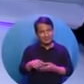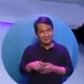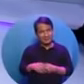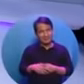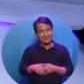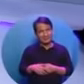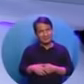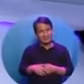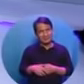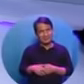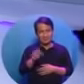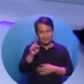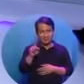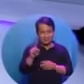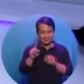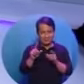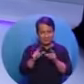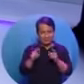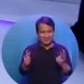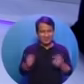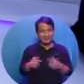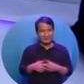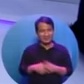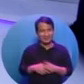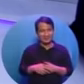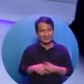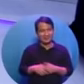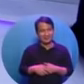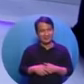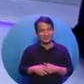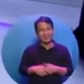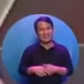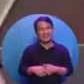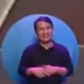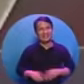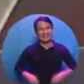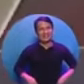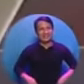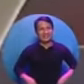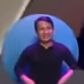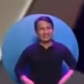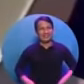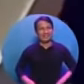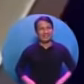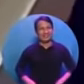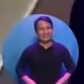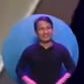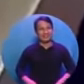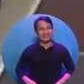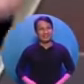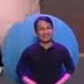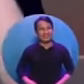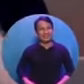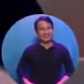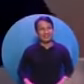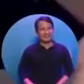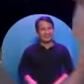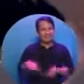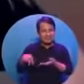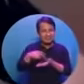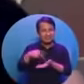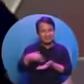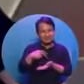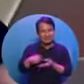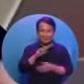naman. Isang linya lang. Wait lang po. Sorry po. Ah, kailangan nyo lang. Just to cut your breath. Kasi pagod sa